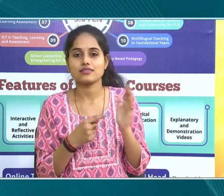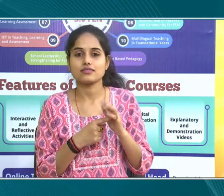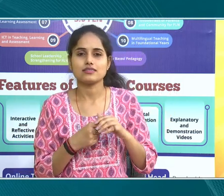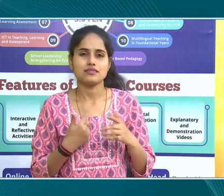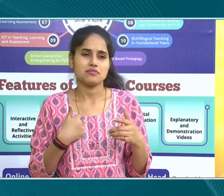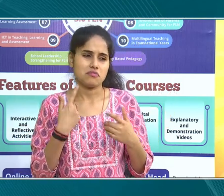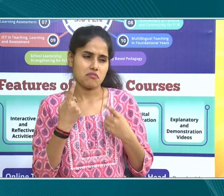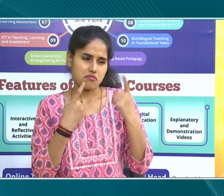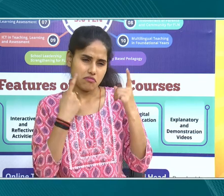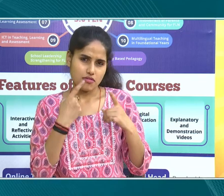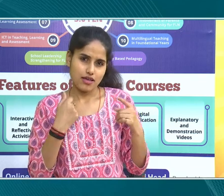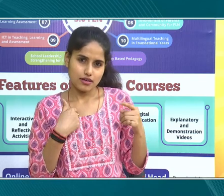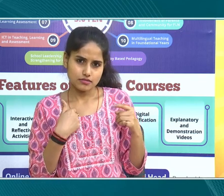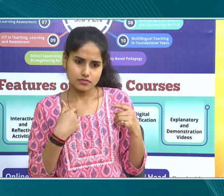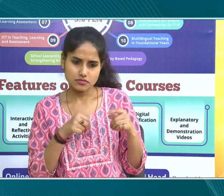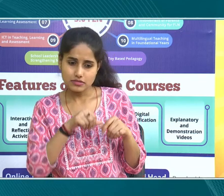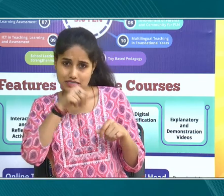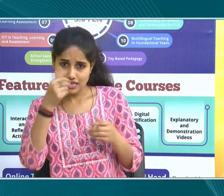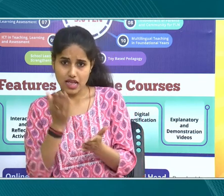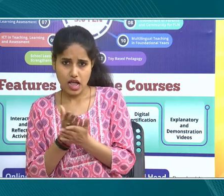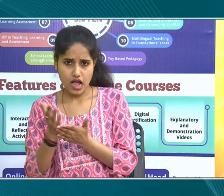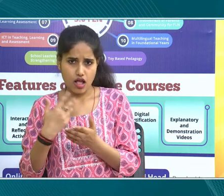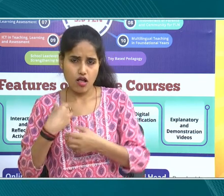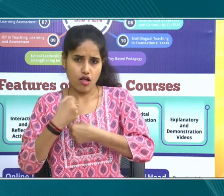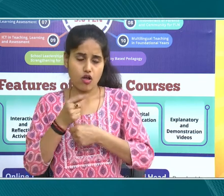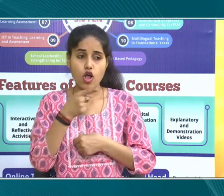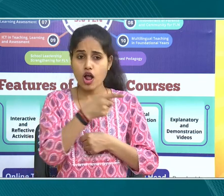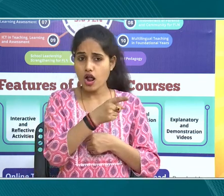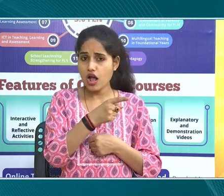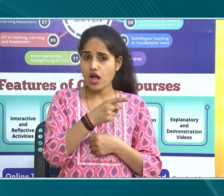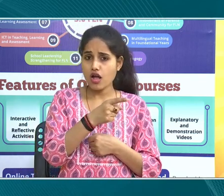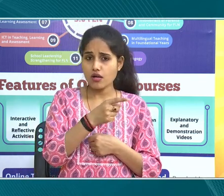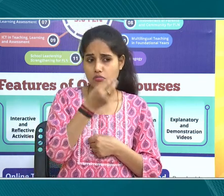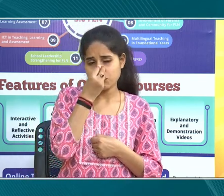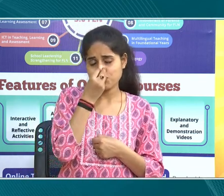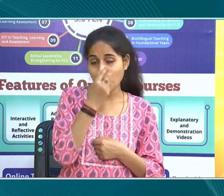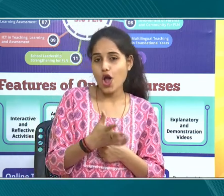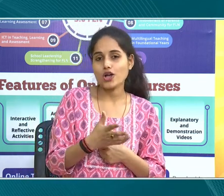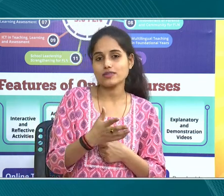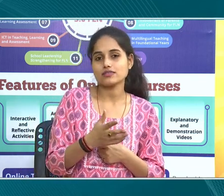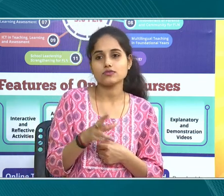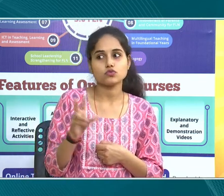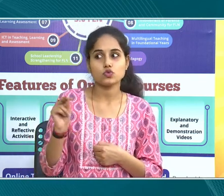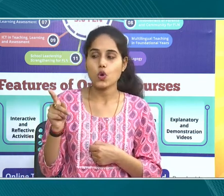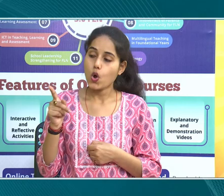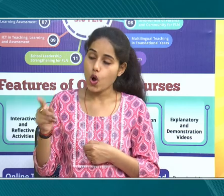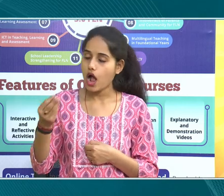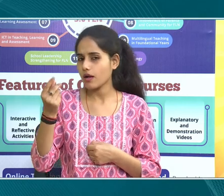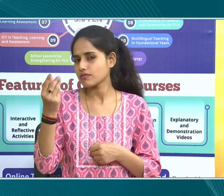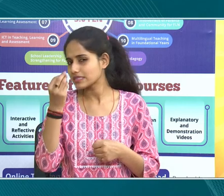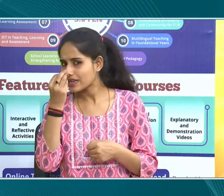मुझे यह लग रहा है की मैंने दूसरे तरीके से किया है और आपका तरीका ज्यादा सरल है मुझे लग रहा है